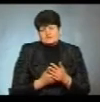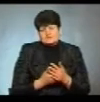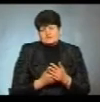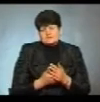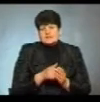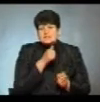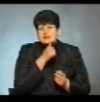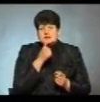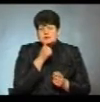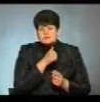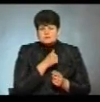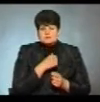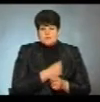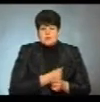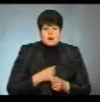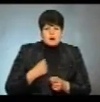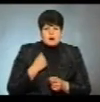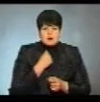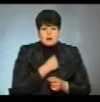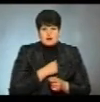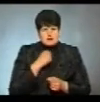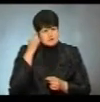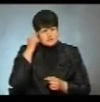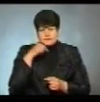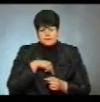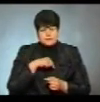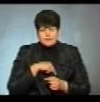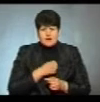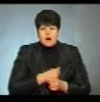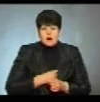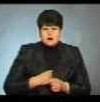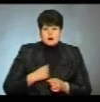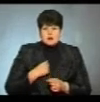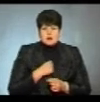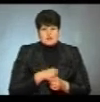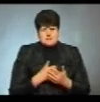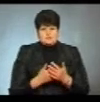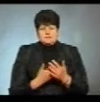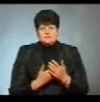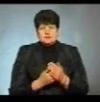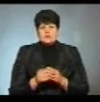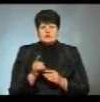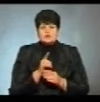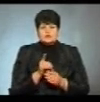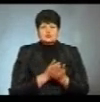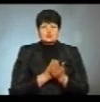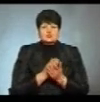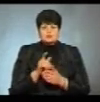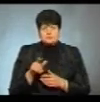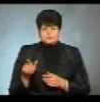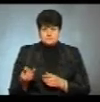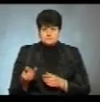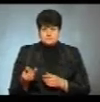прихованої агресії, можливо, неусвідомленої, але такої образної щодо чиновницького класу.